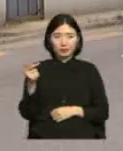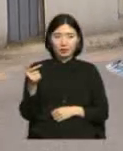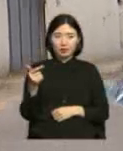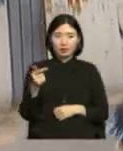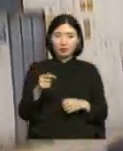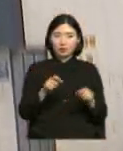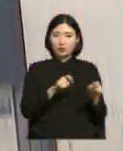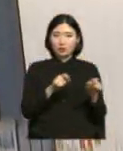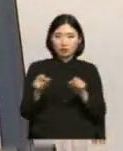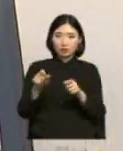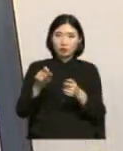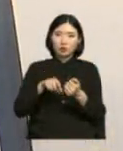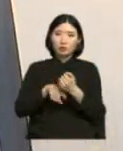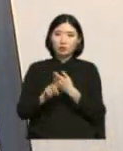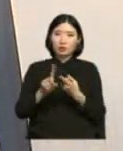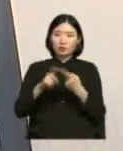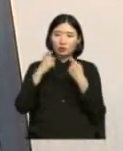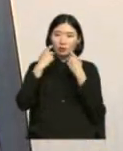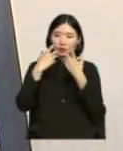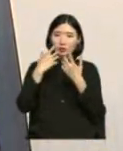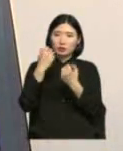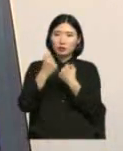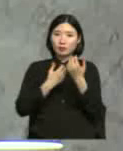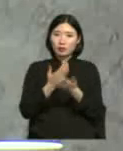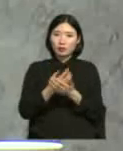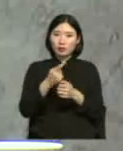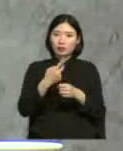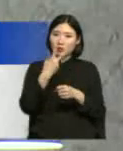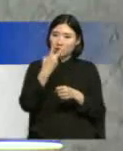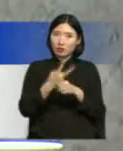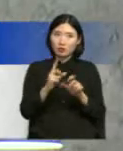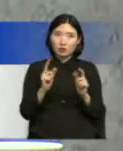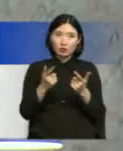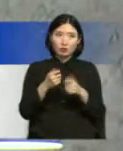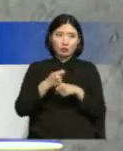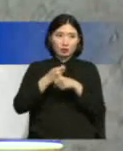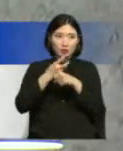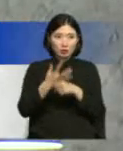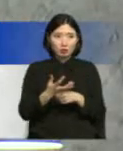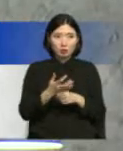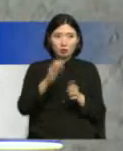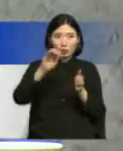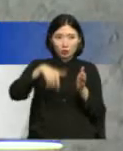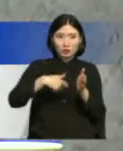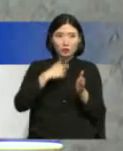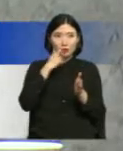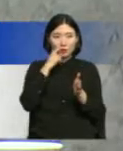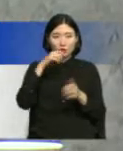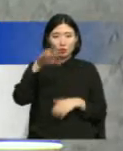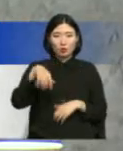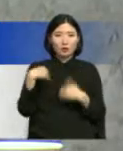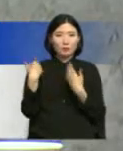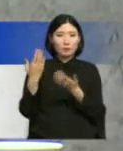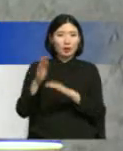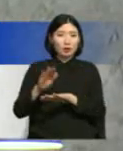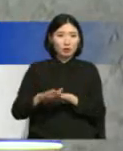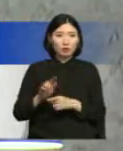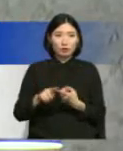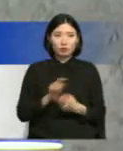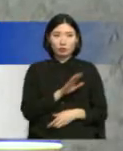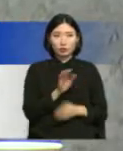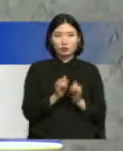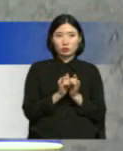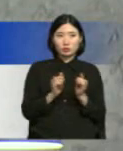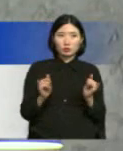명확한 설명을 요구했습니다. 1, 2년도 아니고 몇 년간 삽도 뜨지 못한 채로 공간을 방치하고 있다는 것은 우리